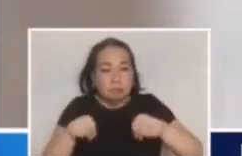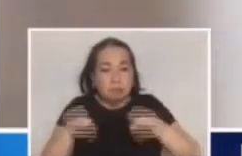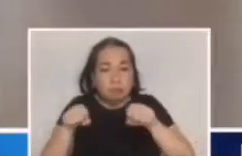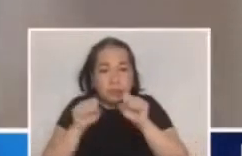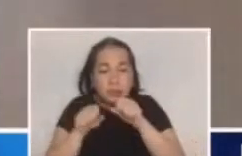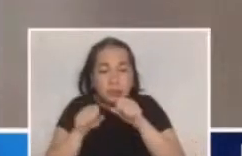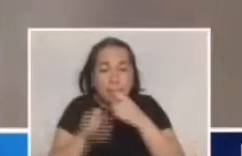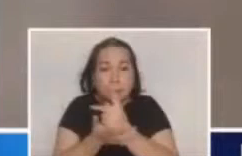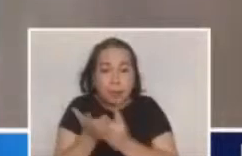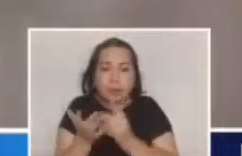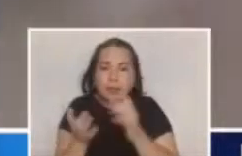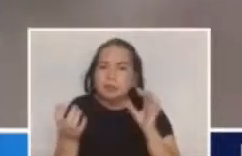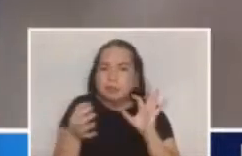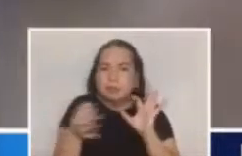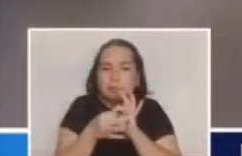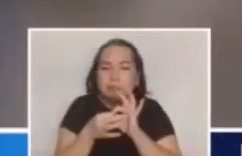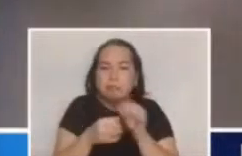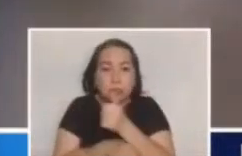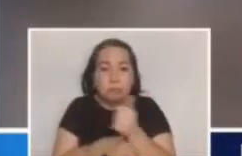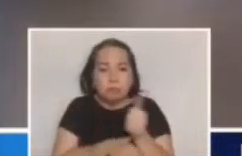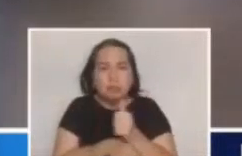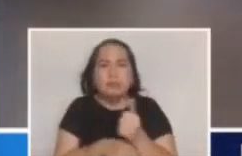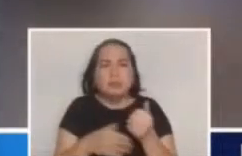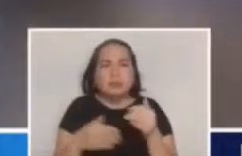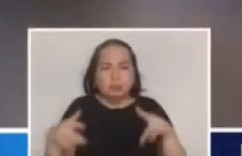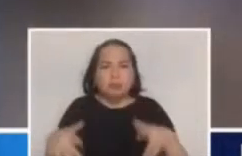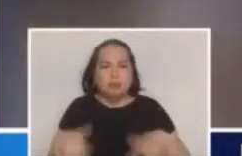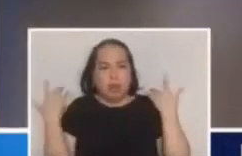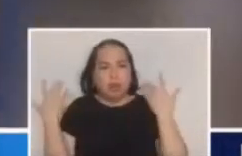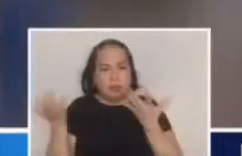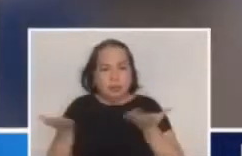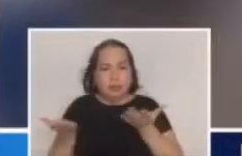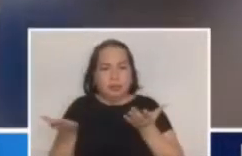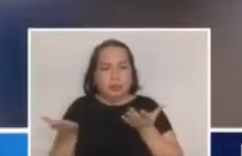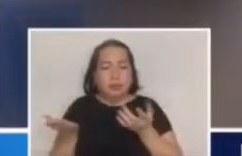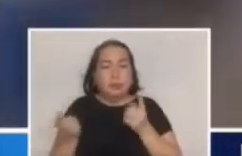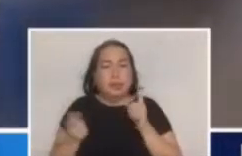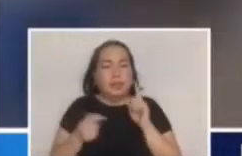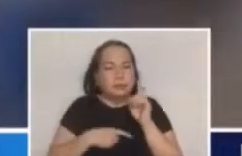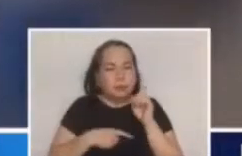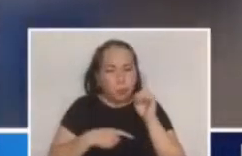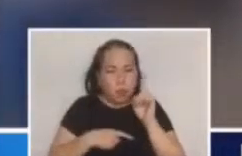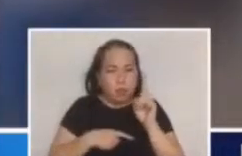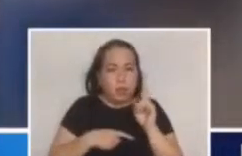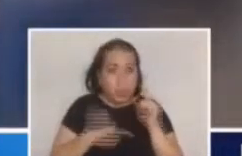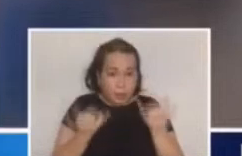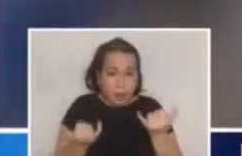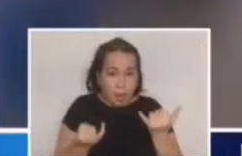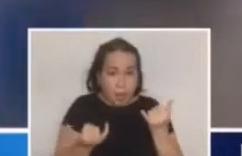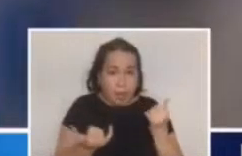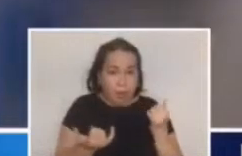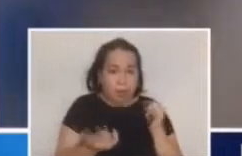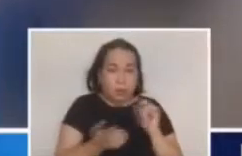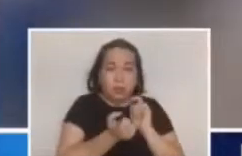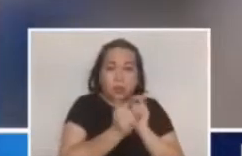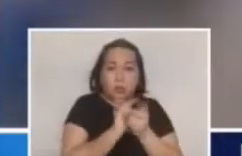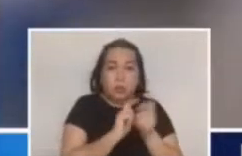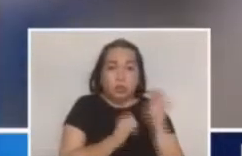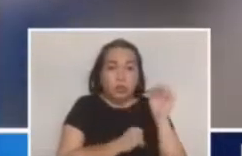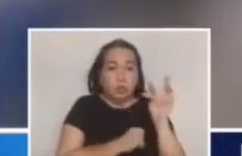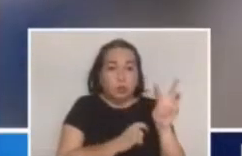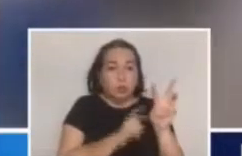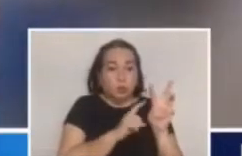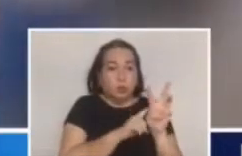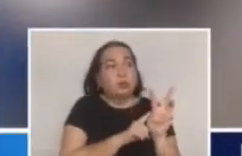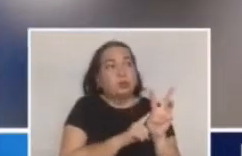mga dine-in na mga restaurants, pinag-aaralan namin sila ngayon. Ang malls namin, nagbukas na rin. Slowly, we're slowly